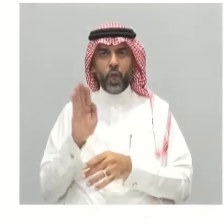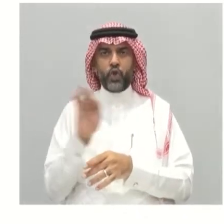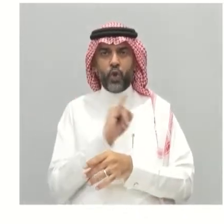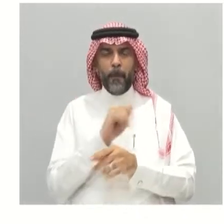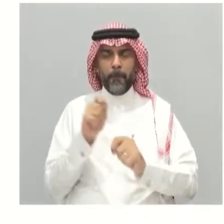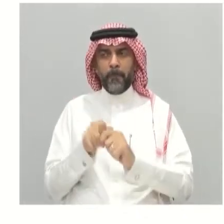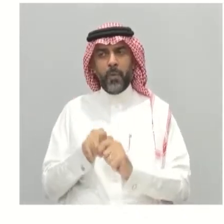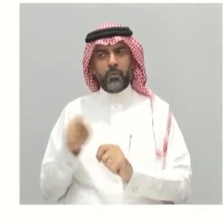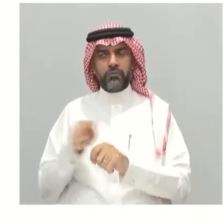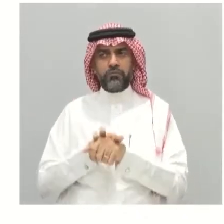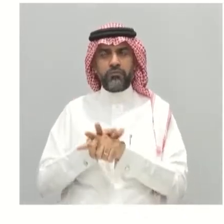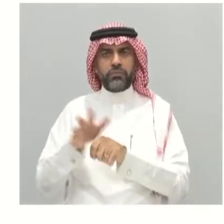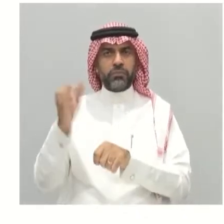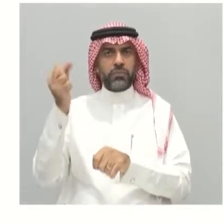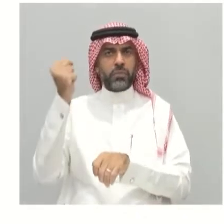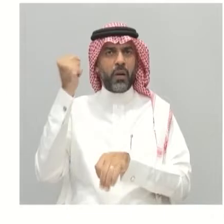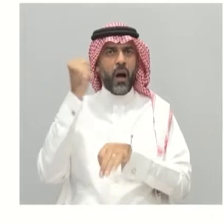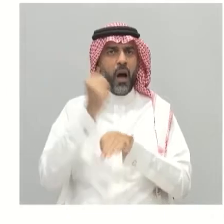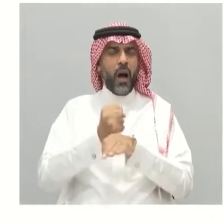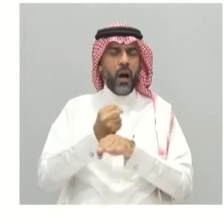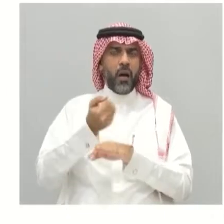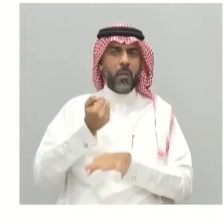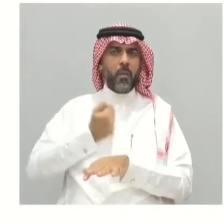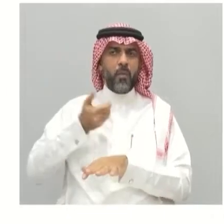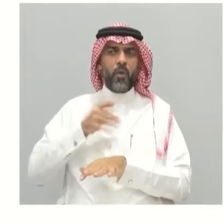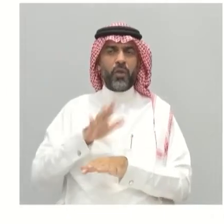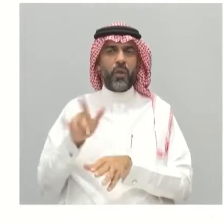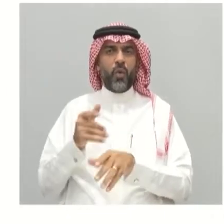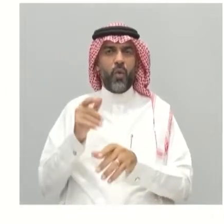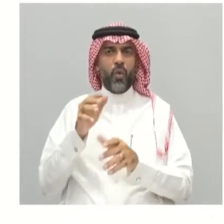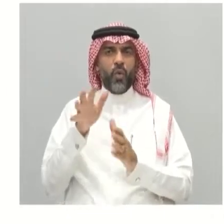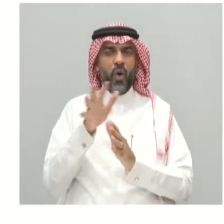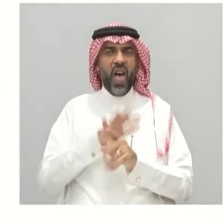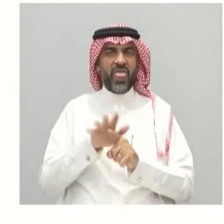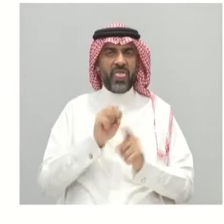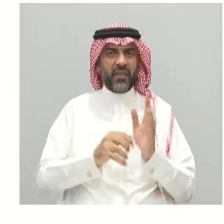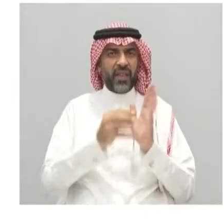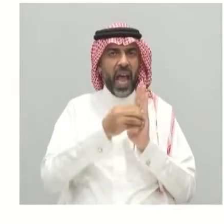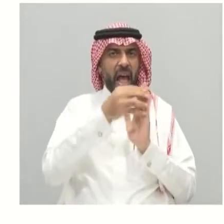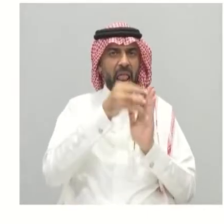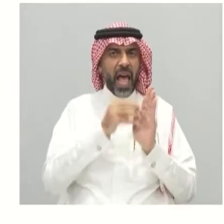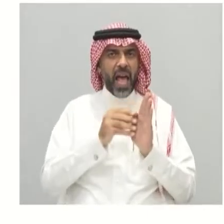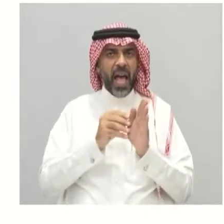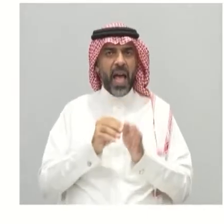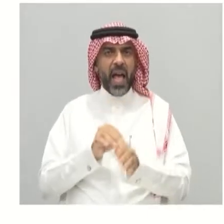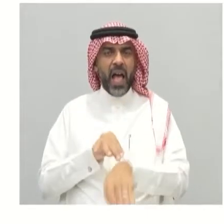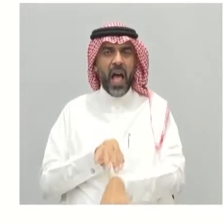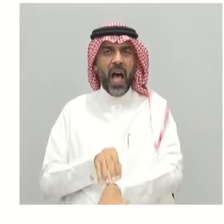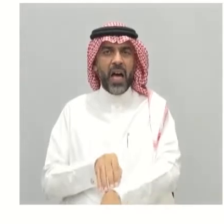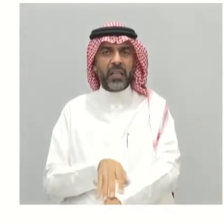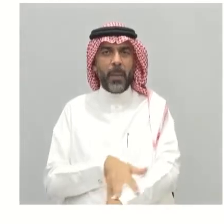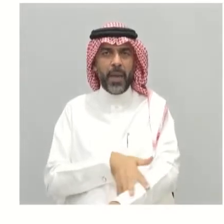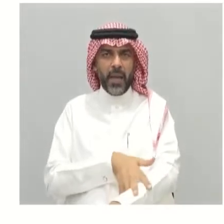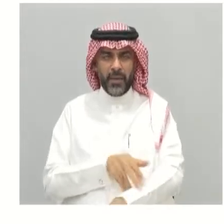قاتله تؤثر في الخلايا ماذا العصبيه اذا ايضا الضرر قد يمتد الى الانسان